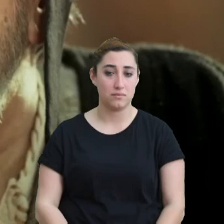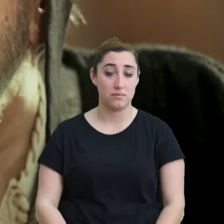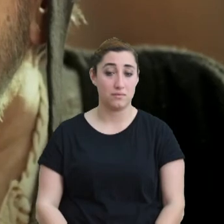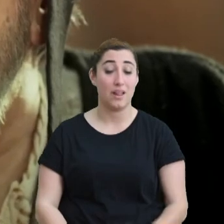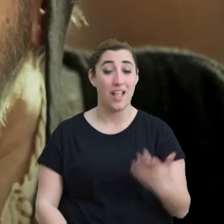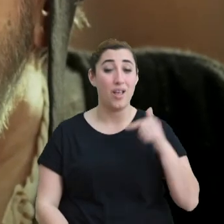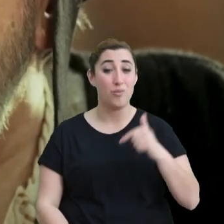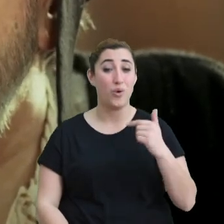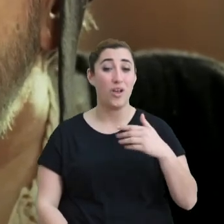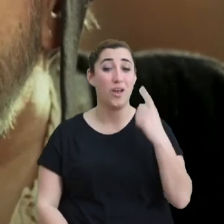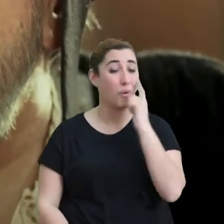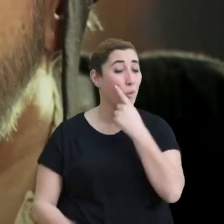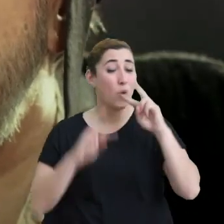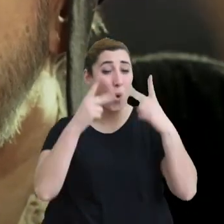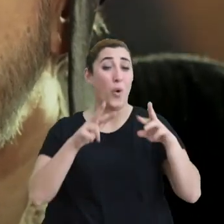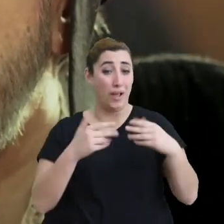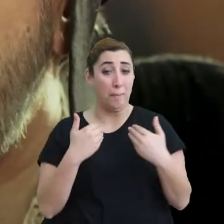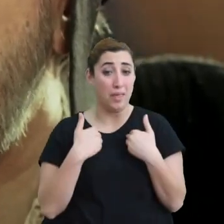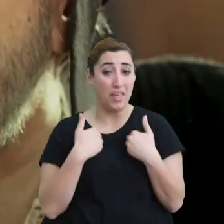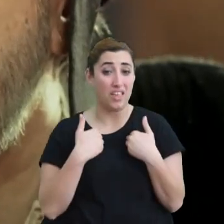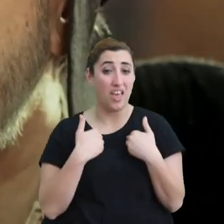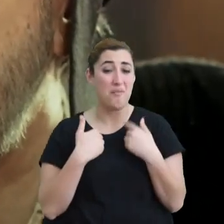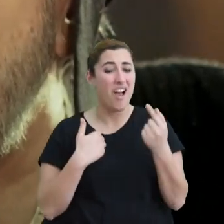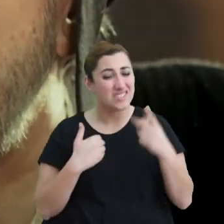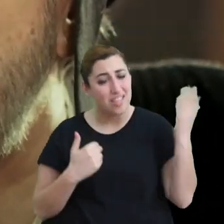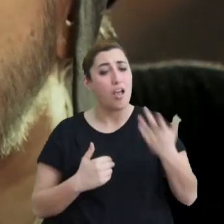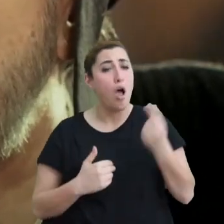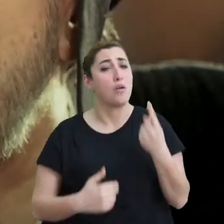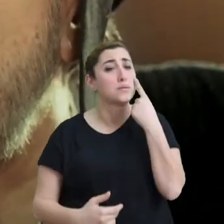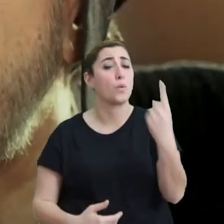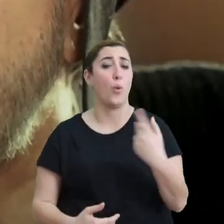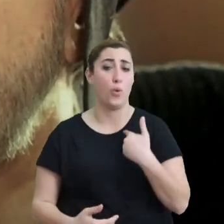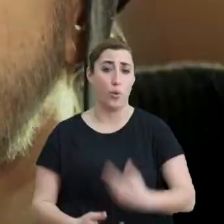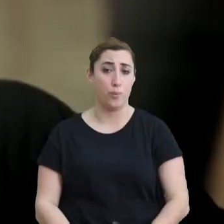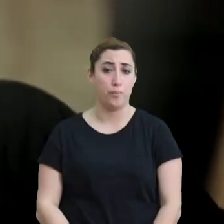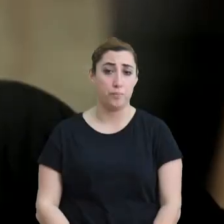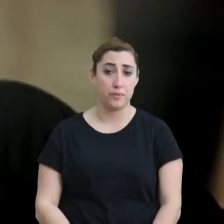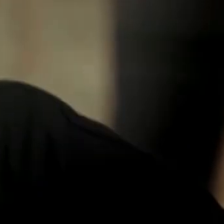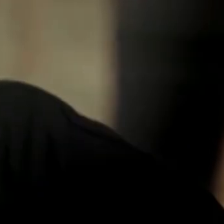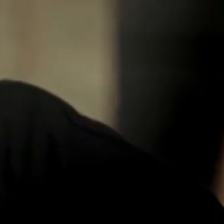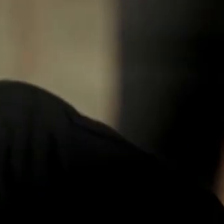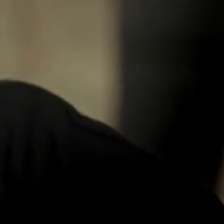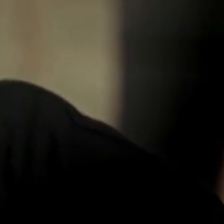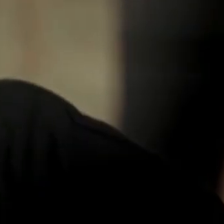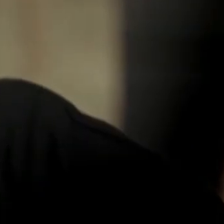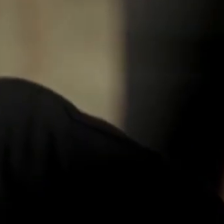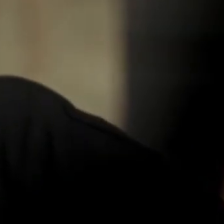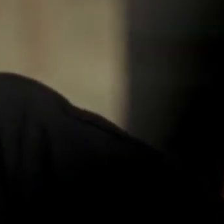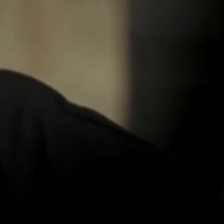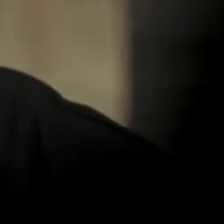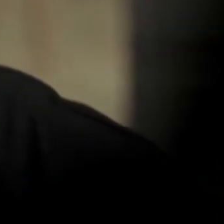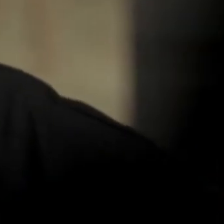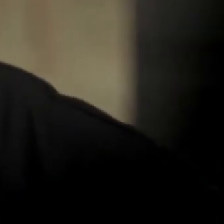Hele bu yarı ama gözlerimle azdan da azı görünür. Yunus söylediklerini kafasında değerlendirir